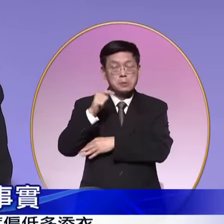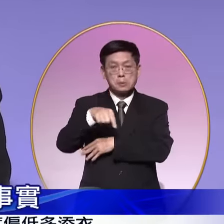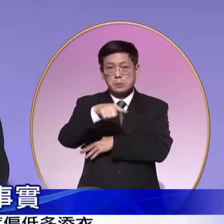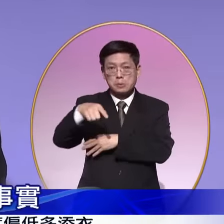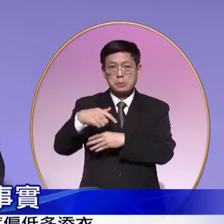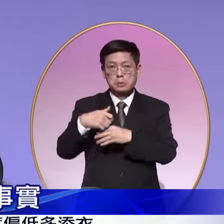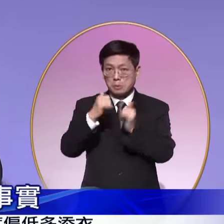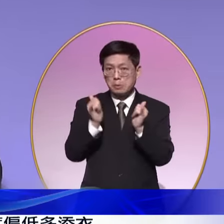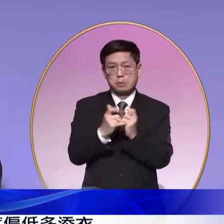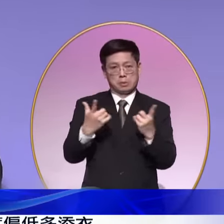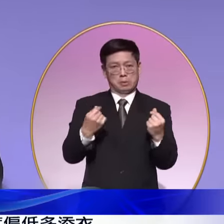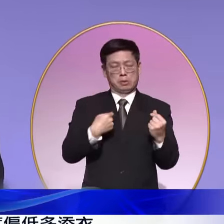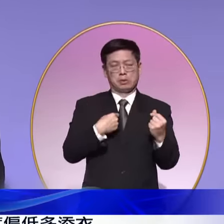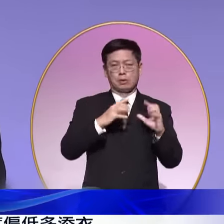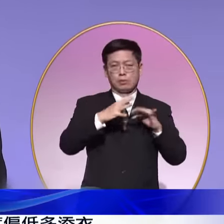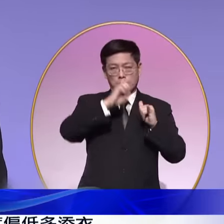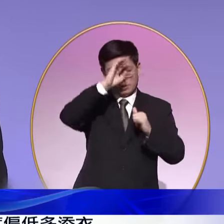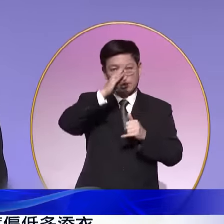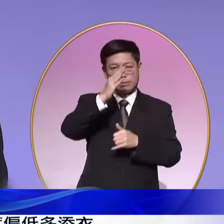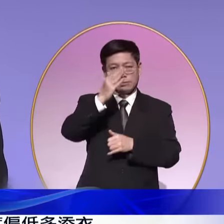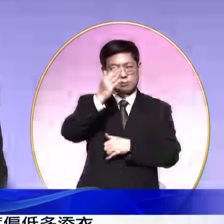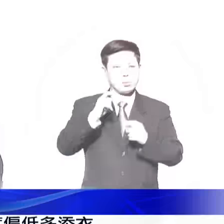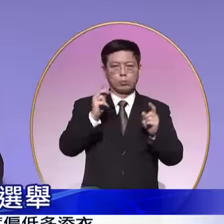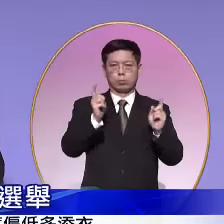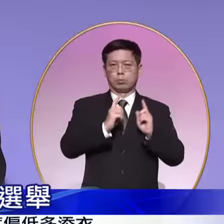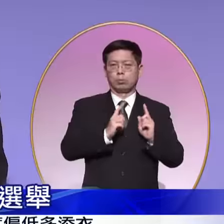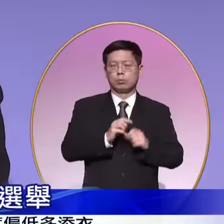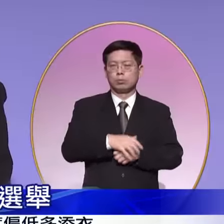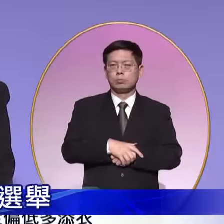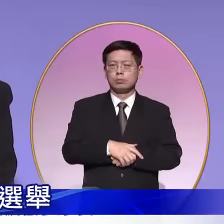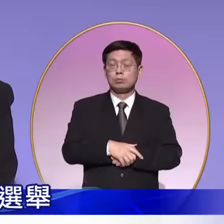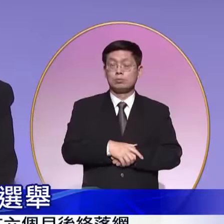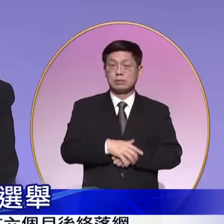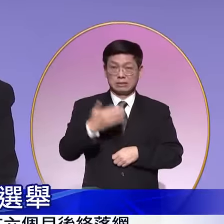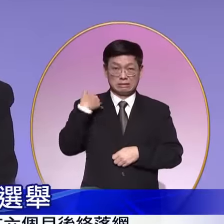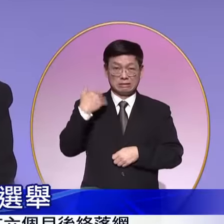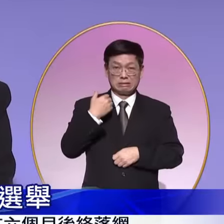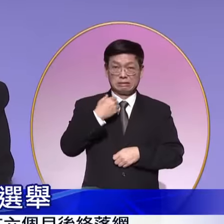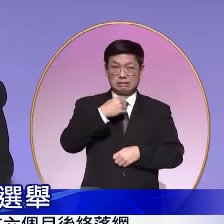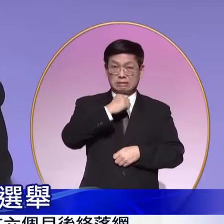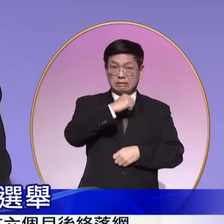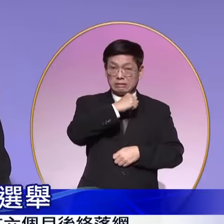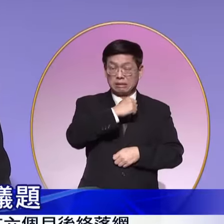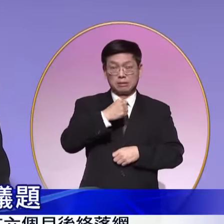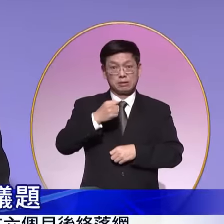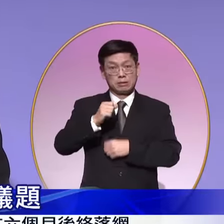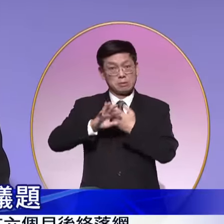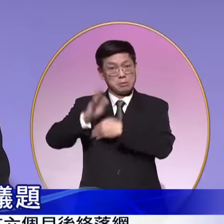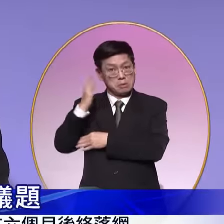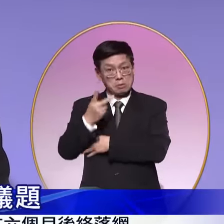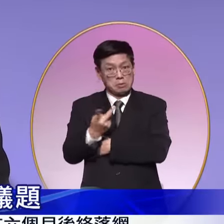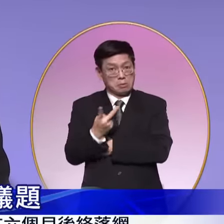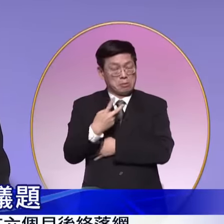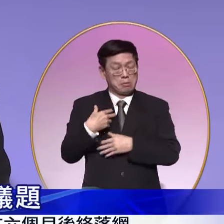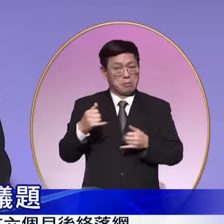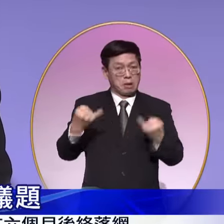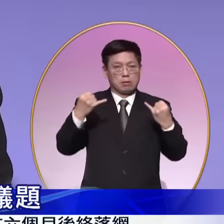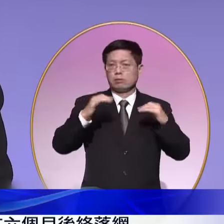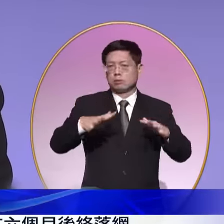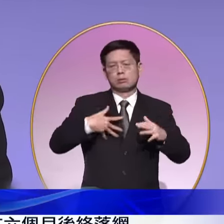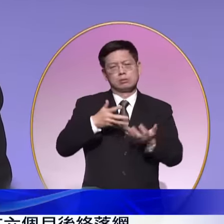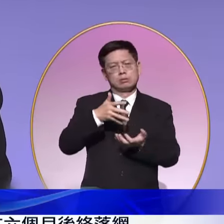党政府迫害的事实也是值得我们重视。省级矛盾在这次选举已经不再是一个选战的议